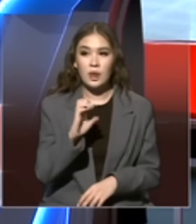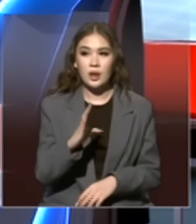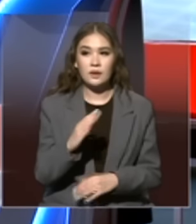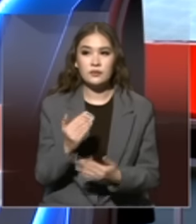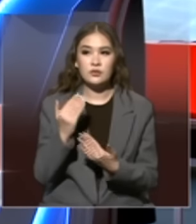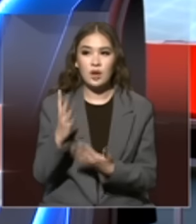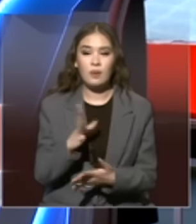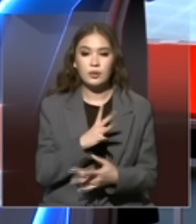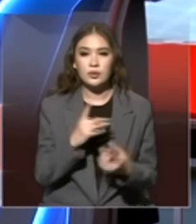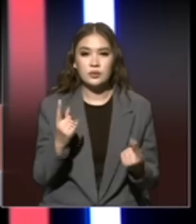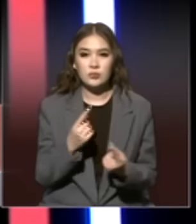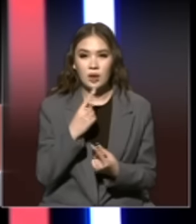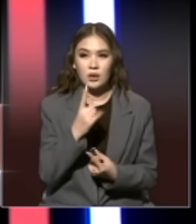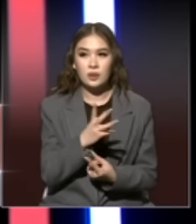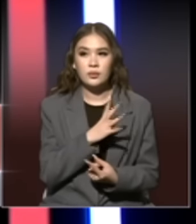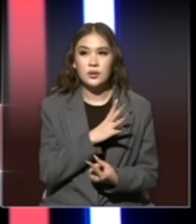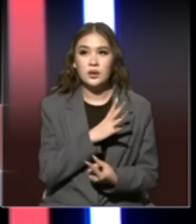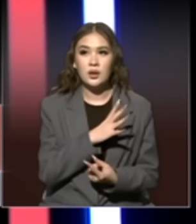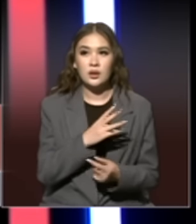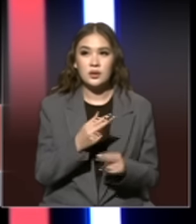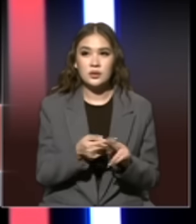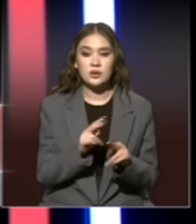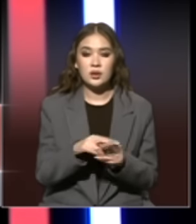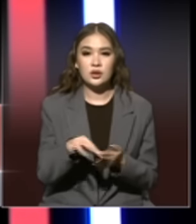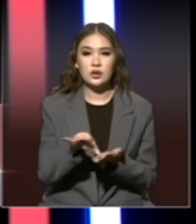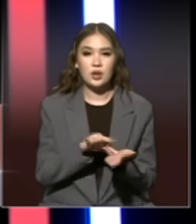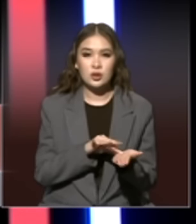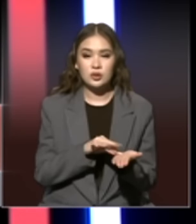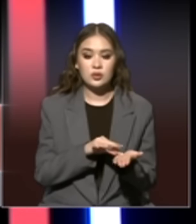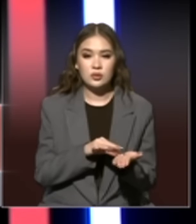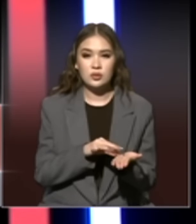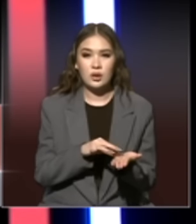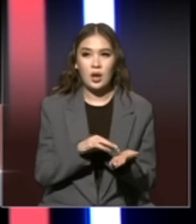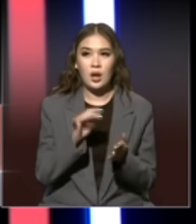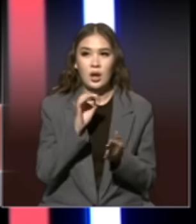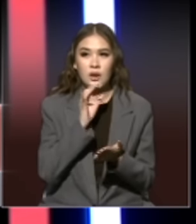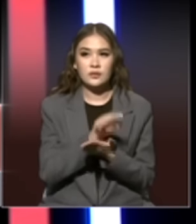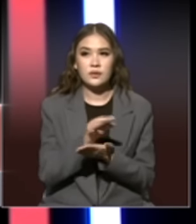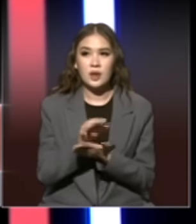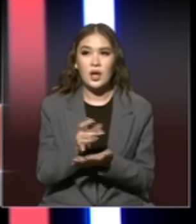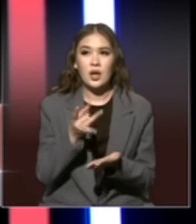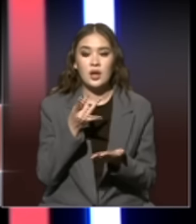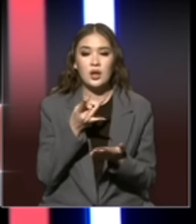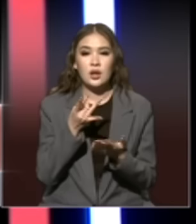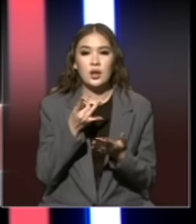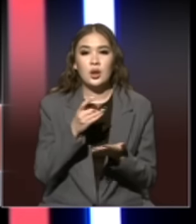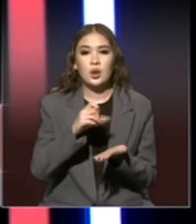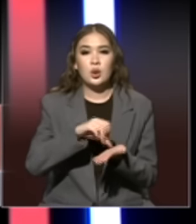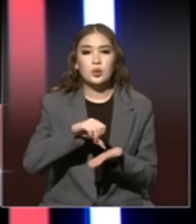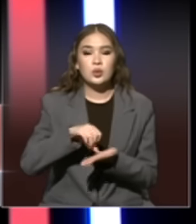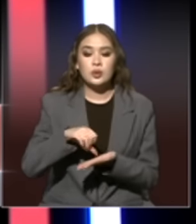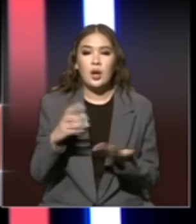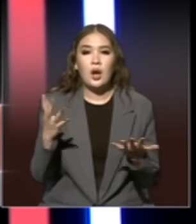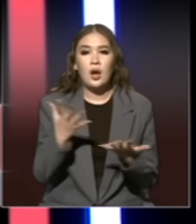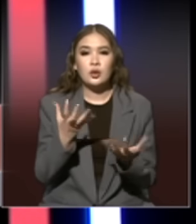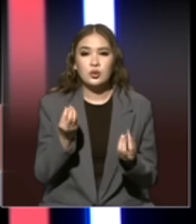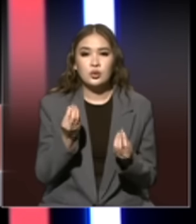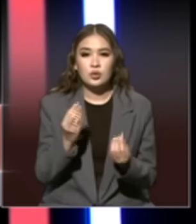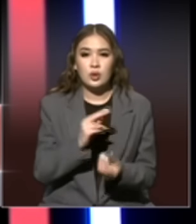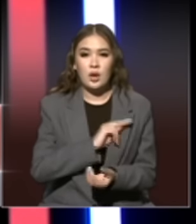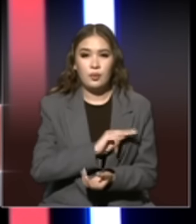айтып жатқандар да бар. Тіпті қазір жеделдетті деп айтып жатқандар да бар. Қымбат спикерлер, осы бағытта тағы қандай жұмыс істеу керек деп